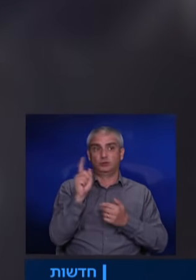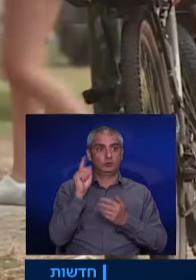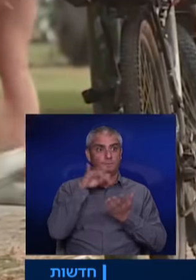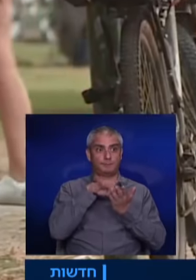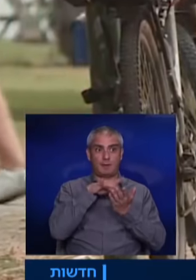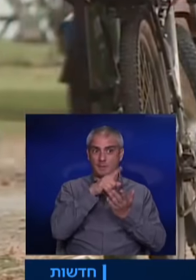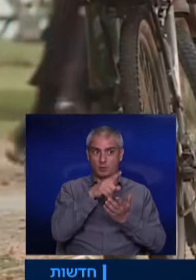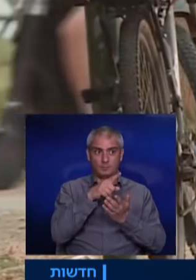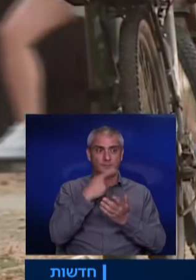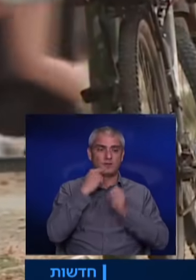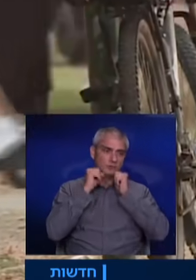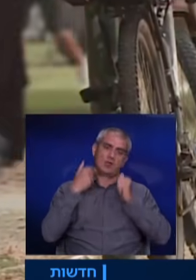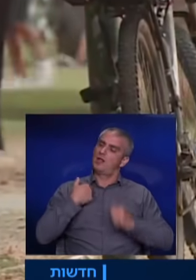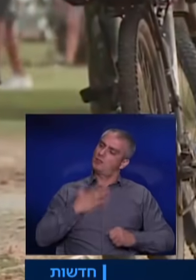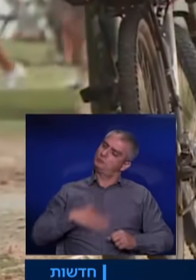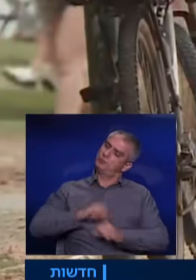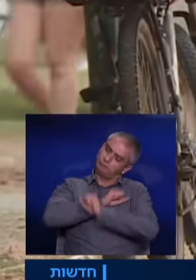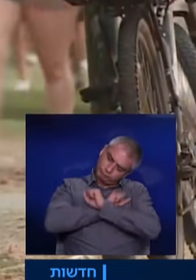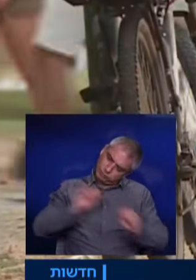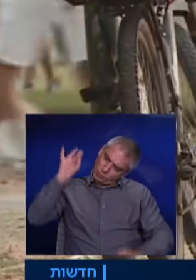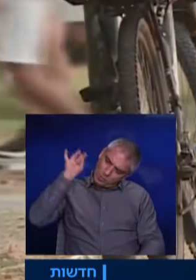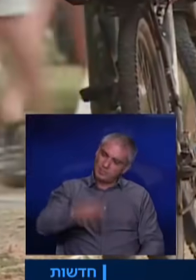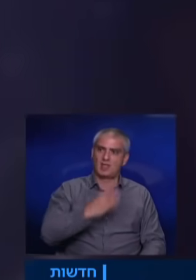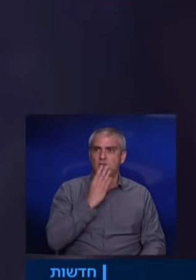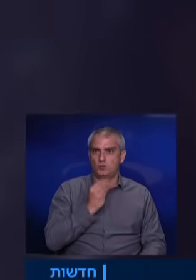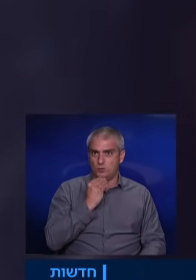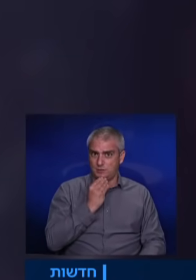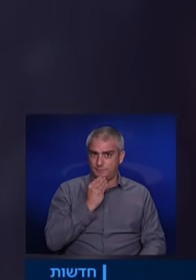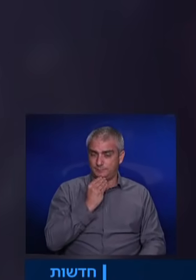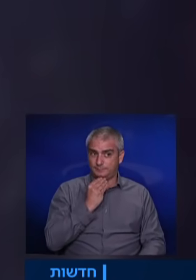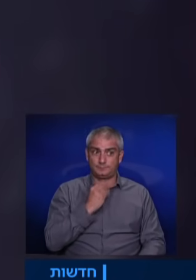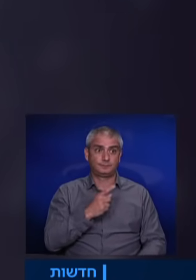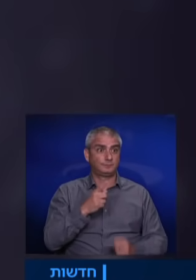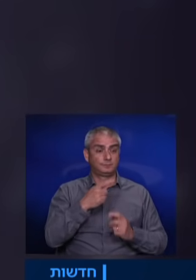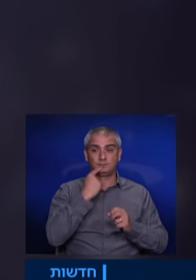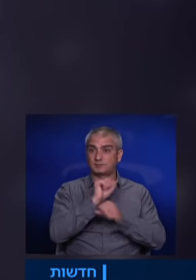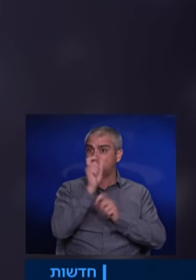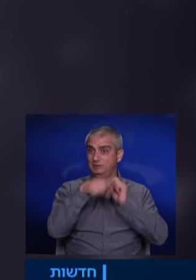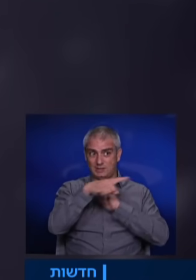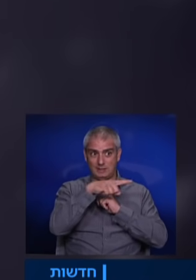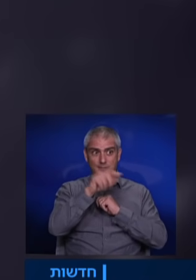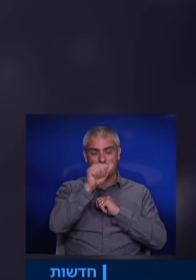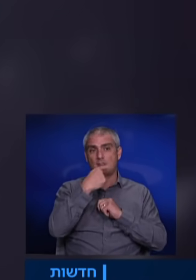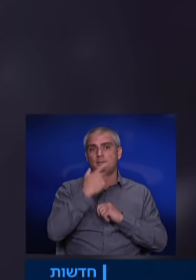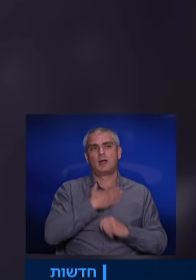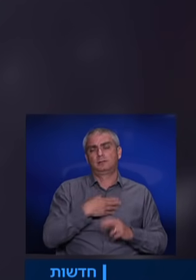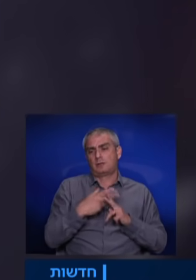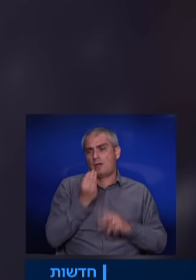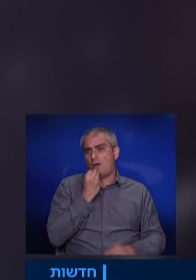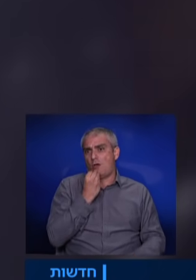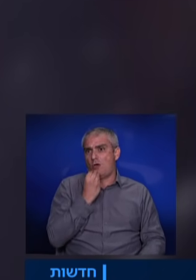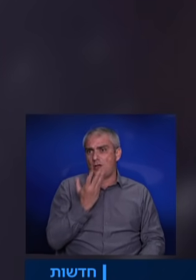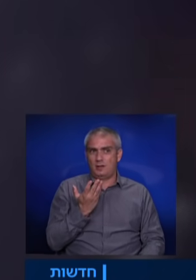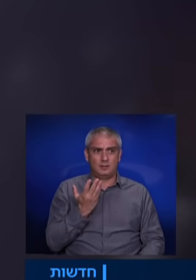במתחם, וצועק לכאורה, אני בא לעשות פיגוע ביהודים. בתיעוד של אזרחים, אל חמדה טען שרצה אוכל.